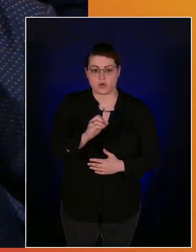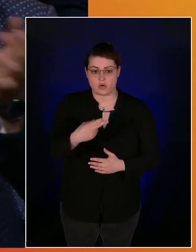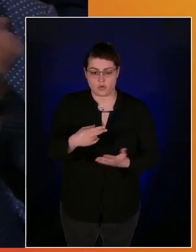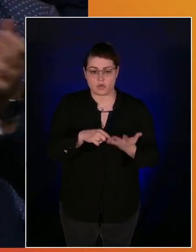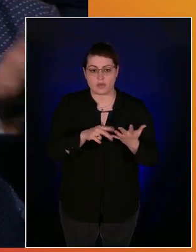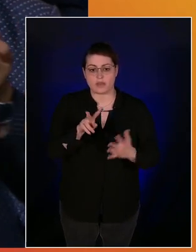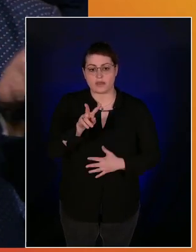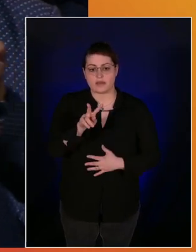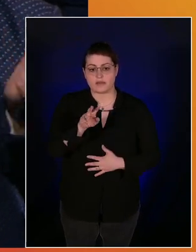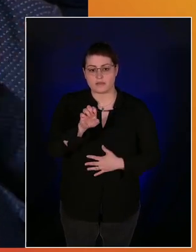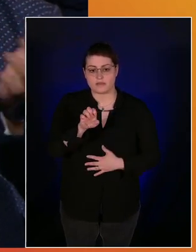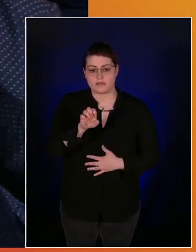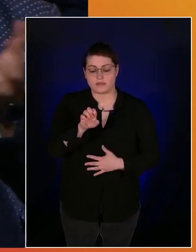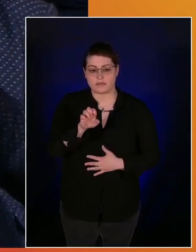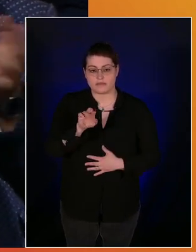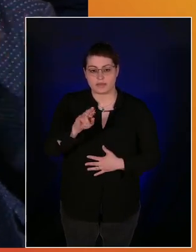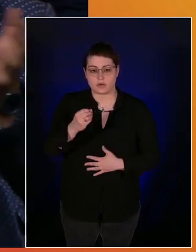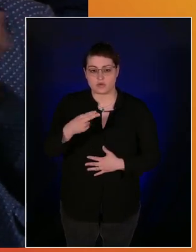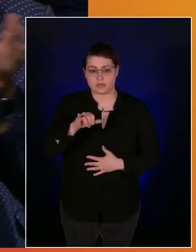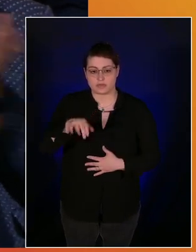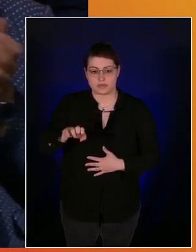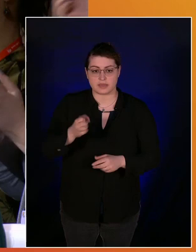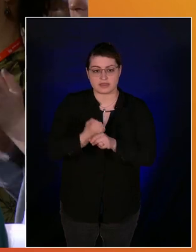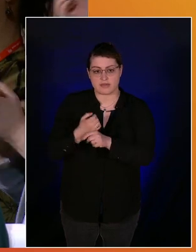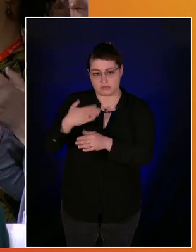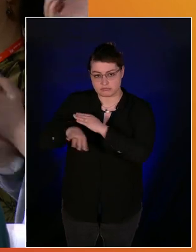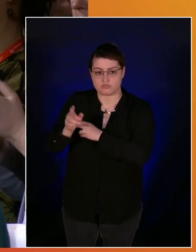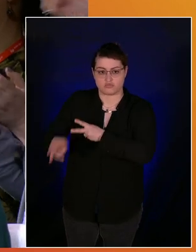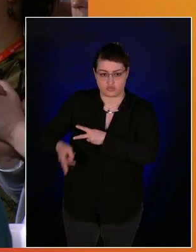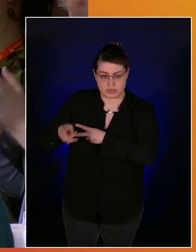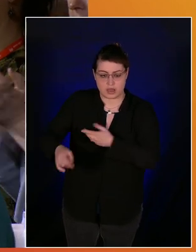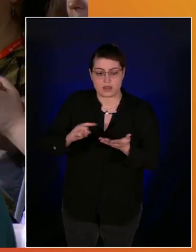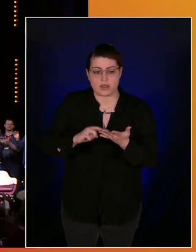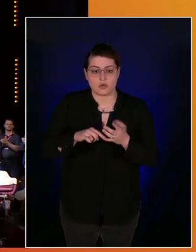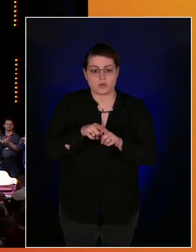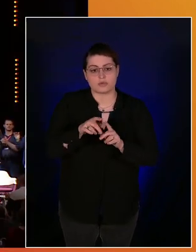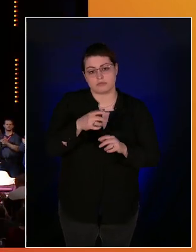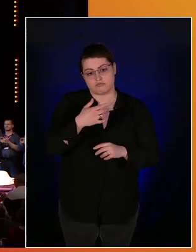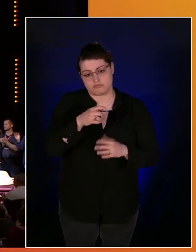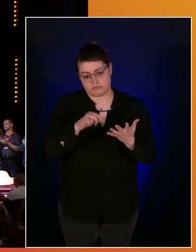Véronique Martin, cheminote. Philippe Martinez de la Fédération de la Métallurgie.